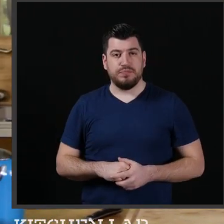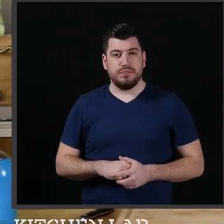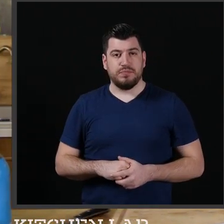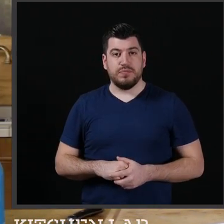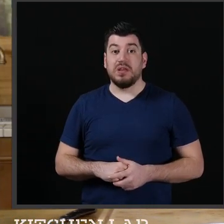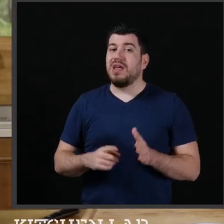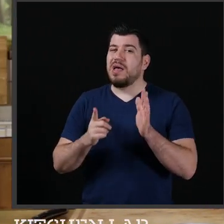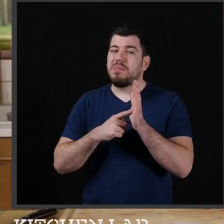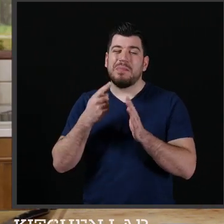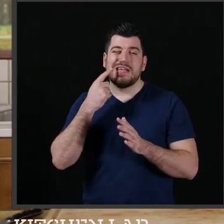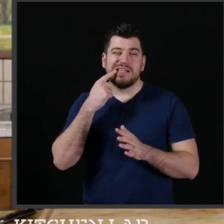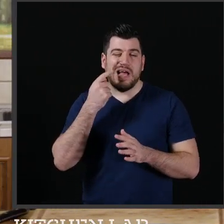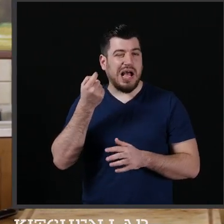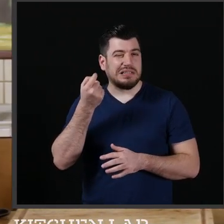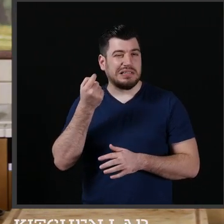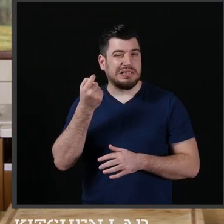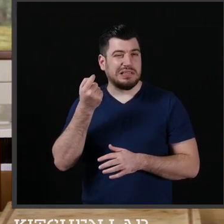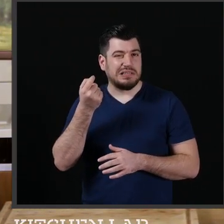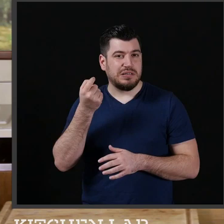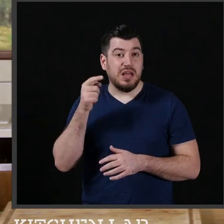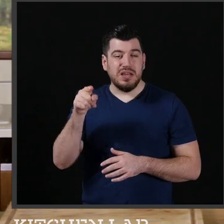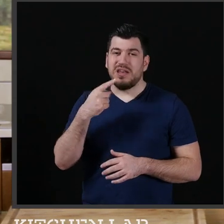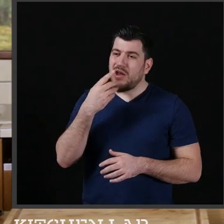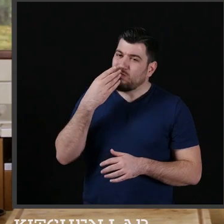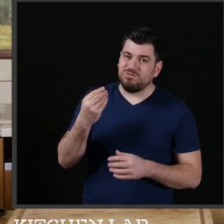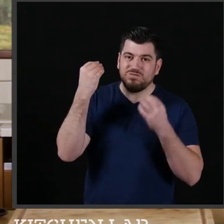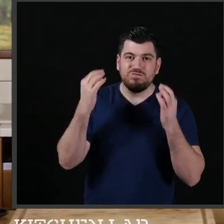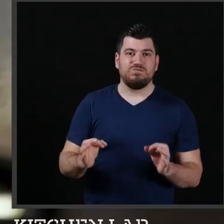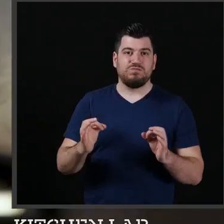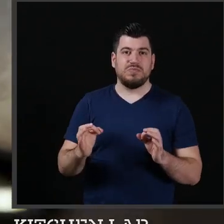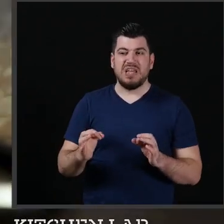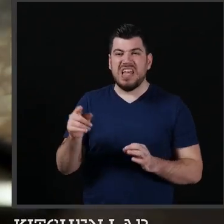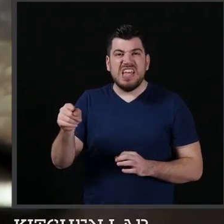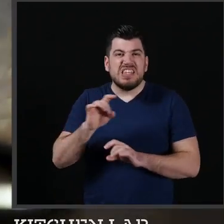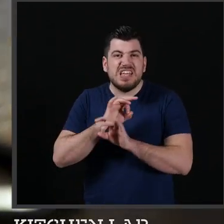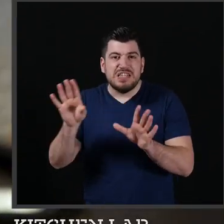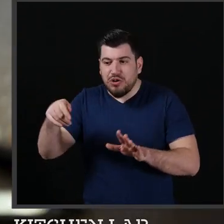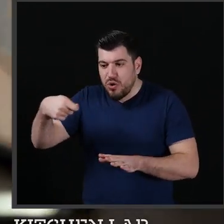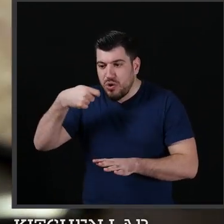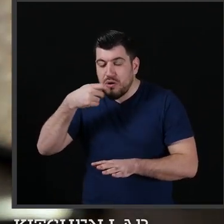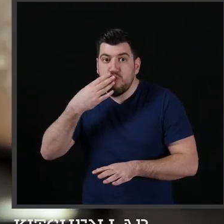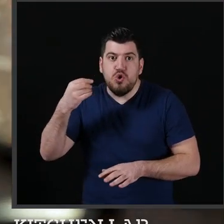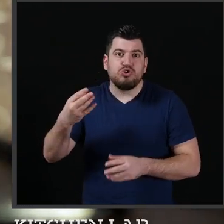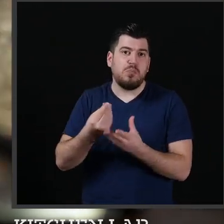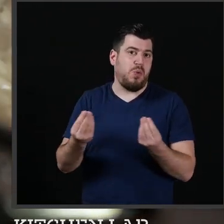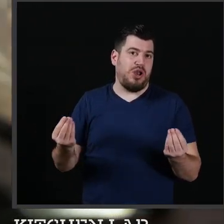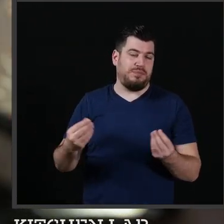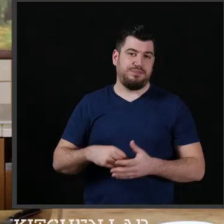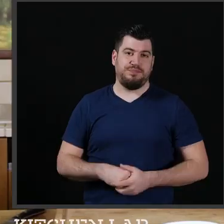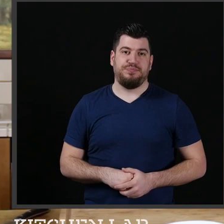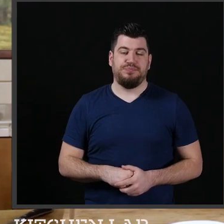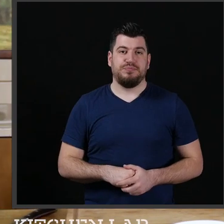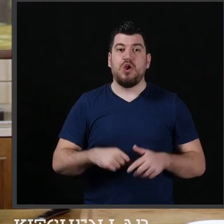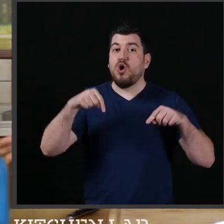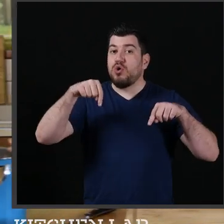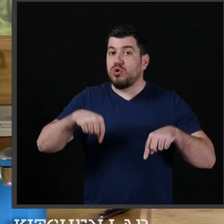al dente, να κρατάει στο δόντι. Είναι τόσο ωραίο, πραγματικά και σκέτο, είναι πεντανόστιμο. Λοιπόν, τώρα